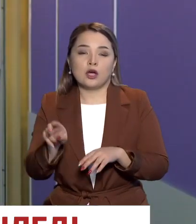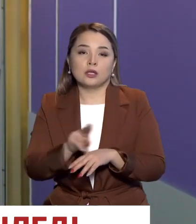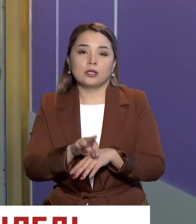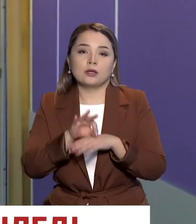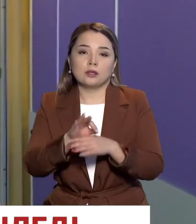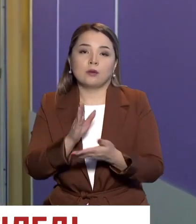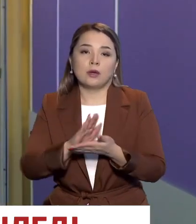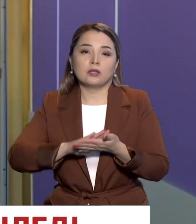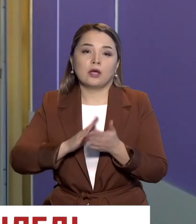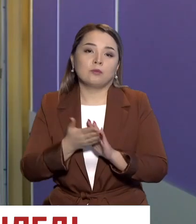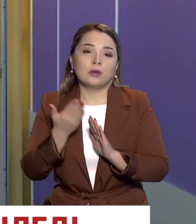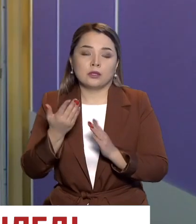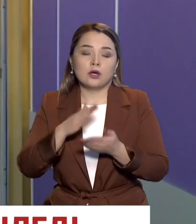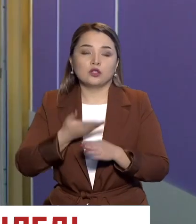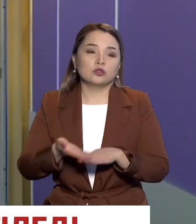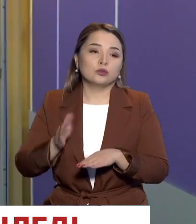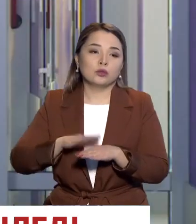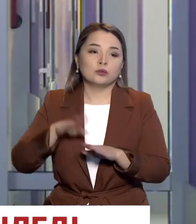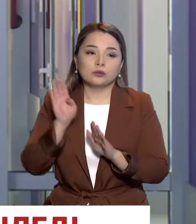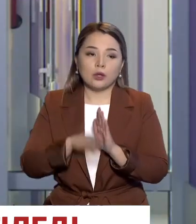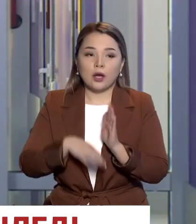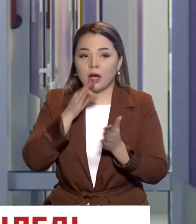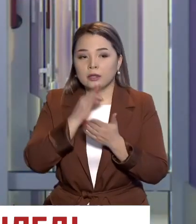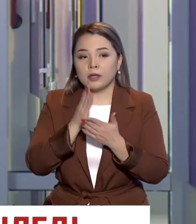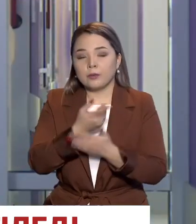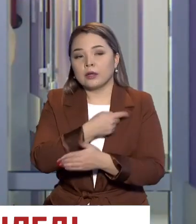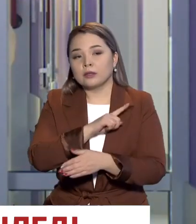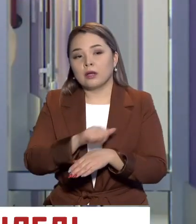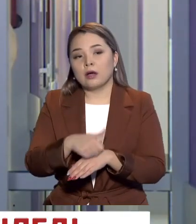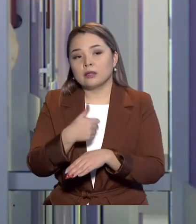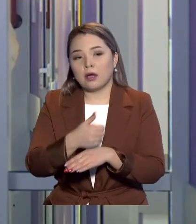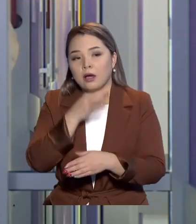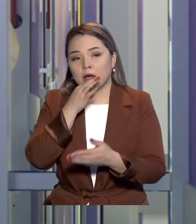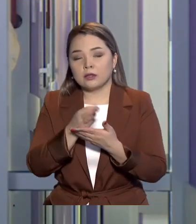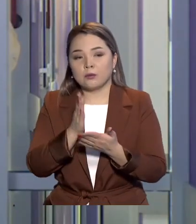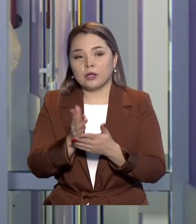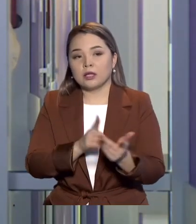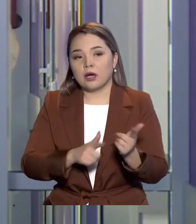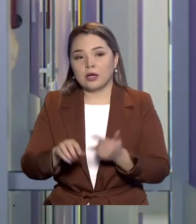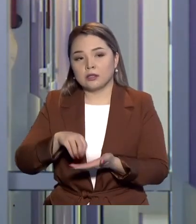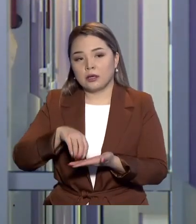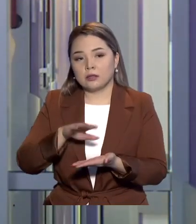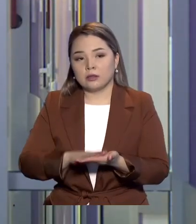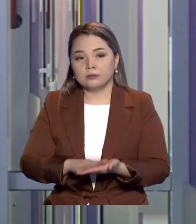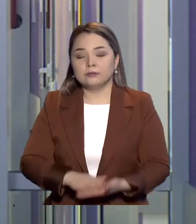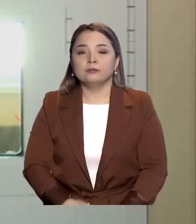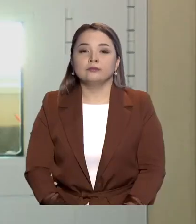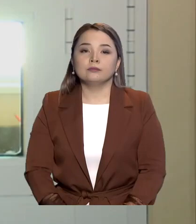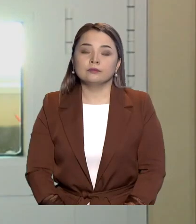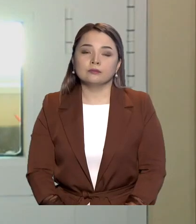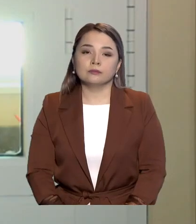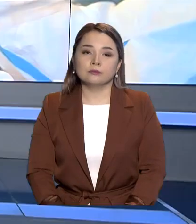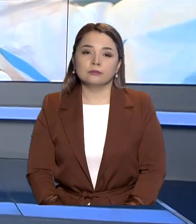Өңірдегі эпидемиологиялық ахуалдың нашарлауына байланысты бас санитар дәрігердің қаулысы әзірленуде.